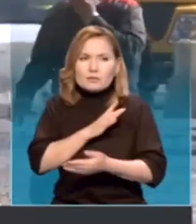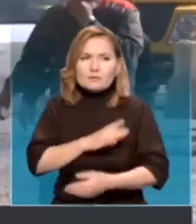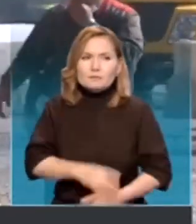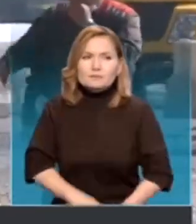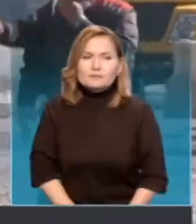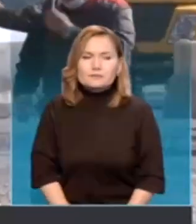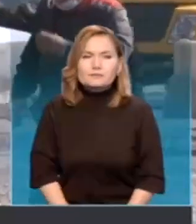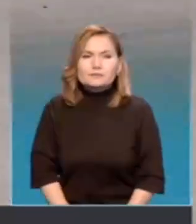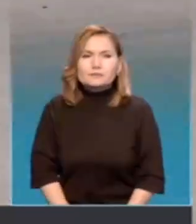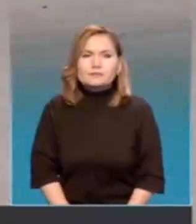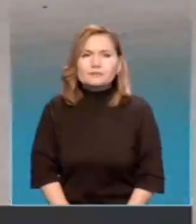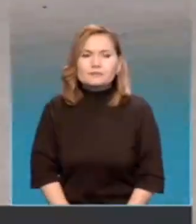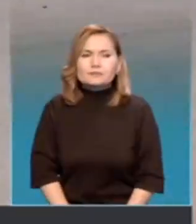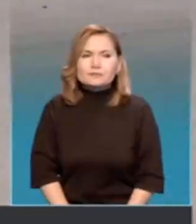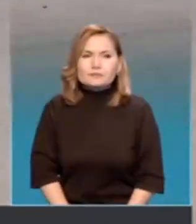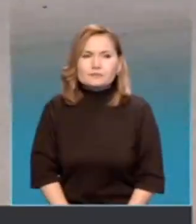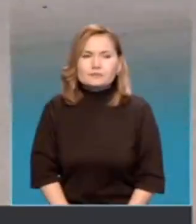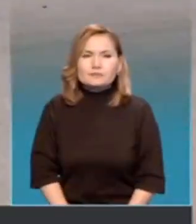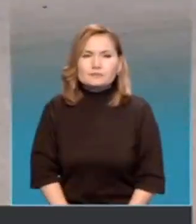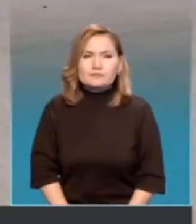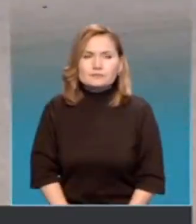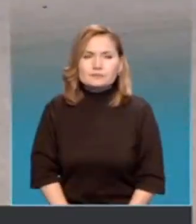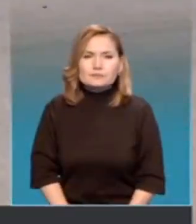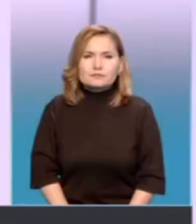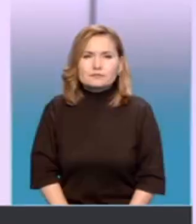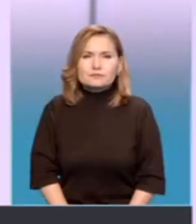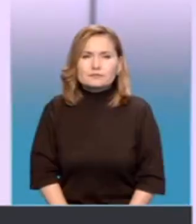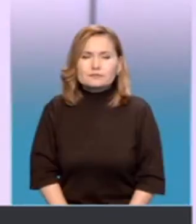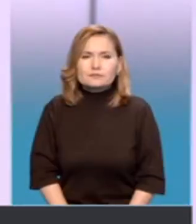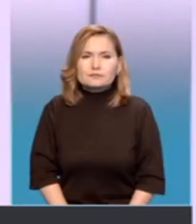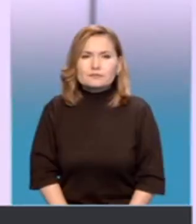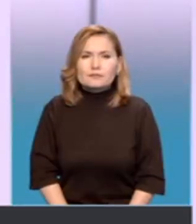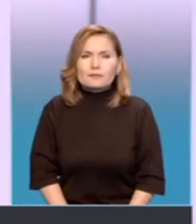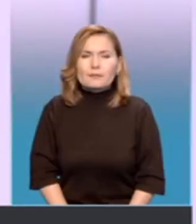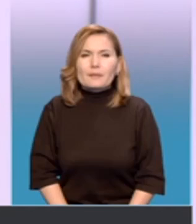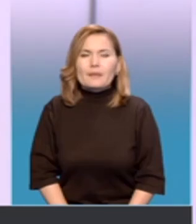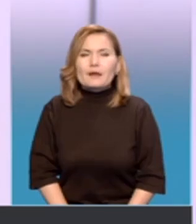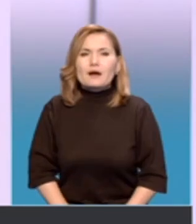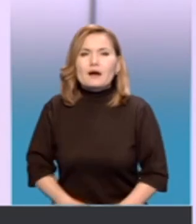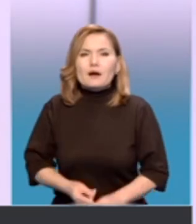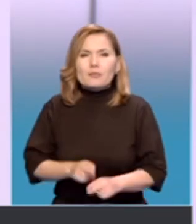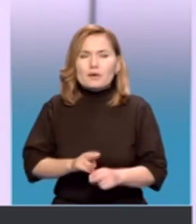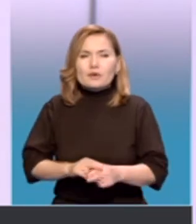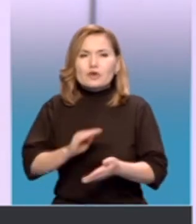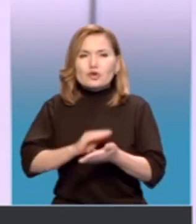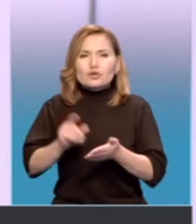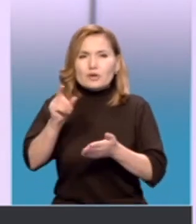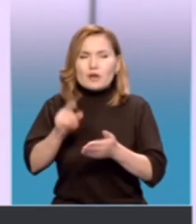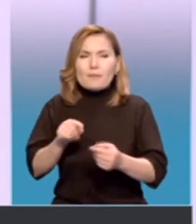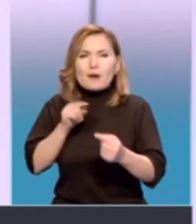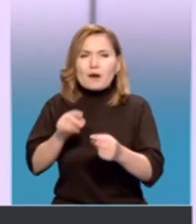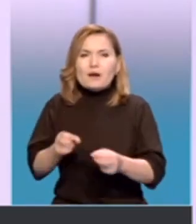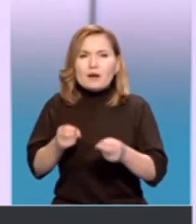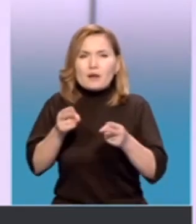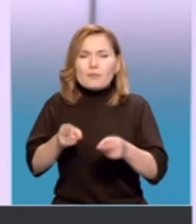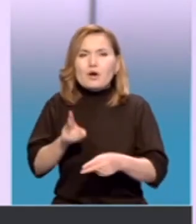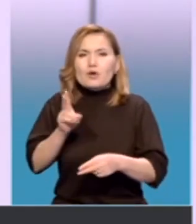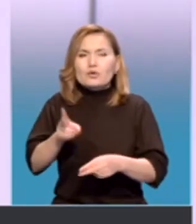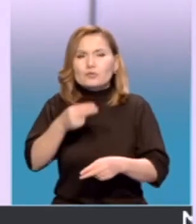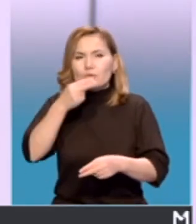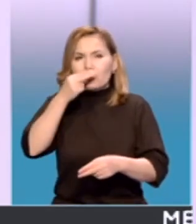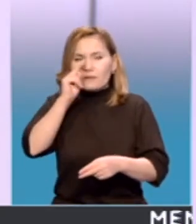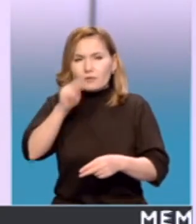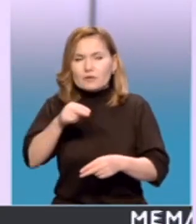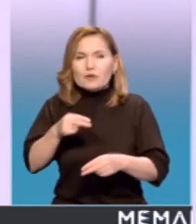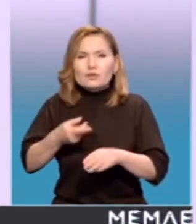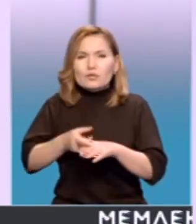Бейбітұлы, Дәулетбек Абдрахманов, Қазақстан ұлттық арнасы. Журналистерге қарсы жасалған қылмыстардың артында кімдердің тұрғанын білу